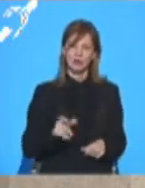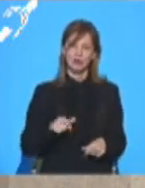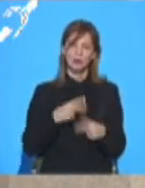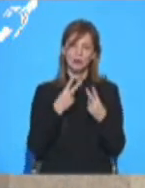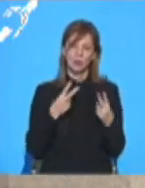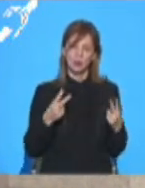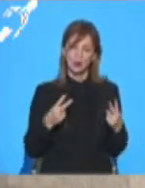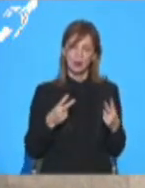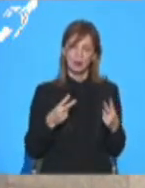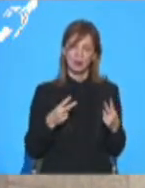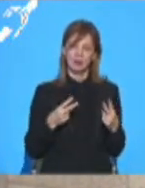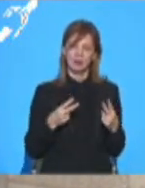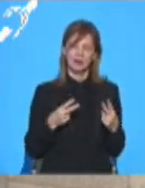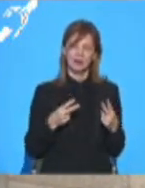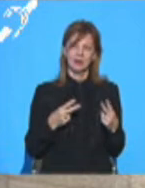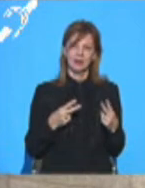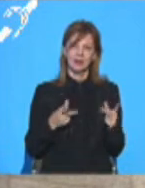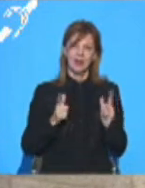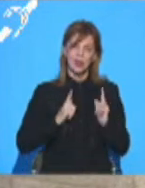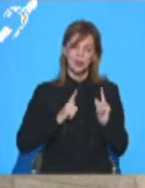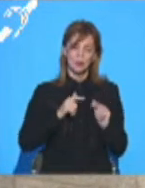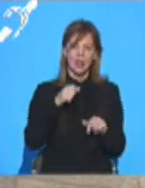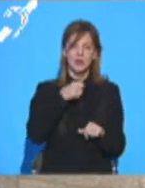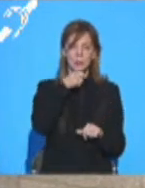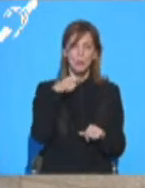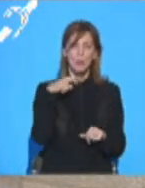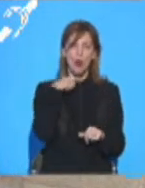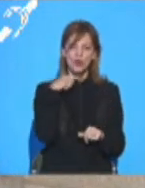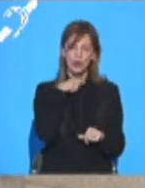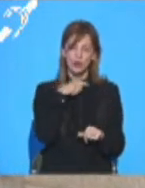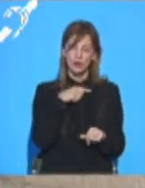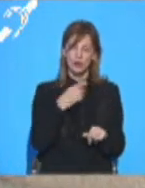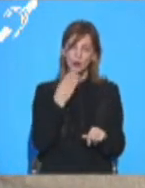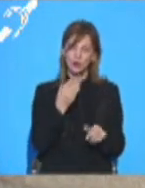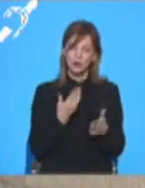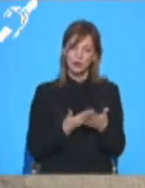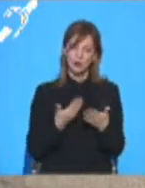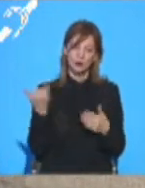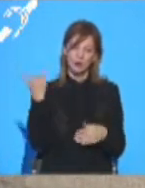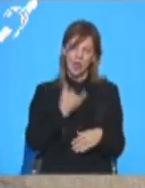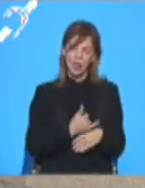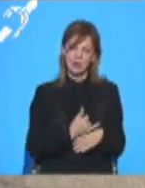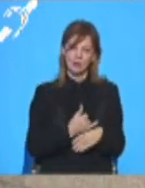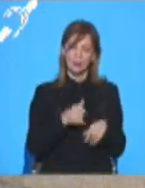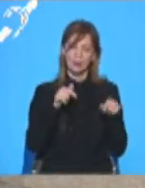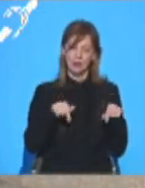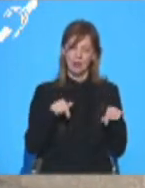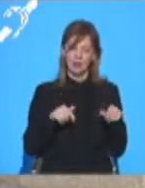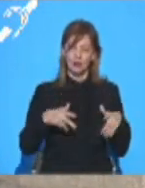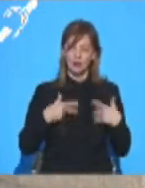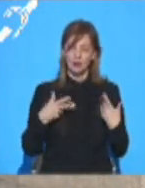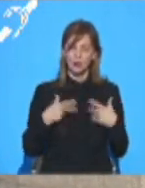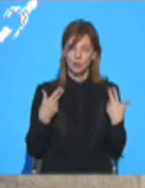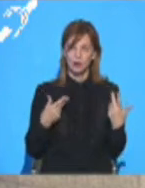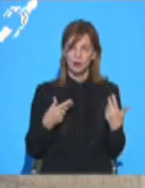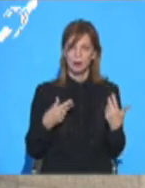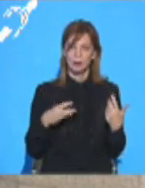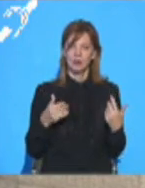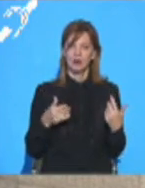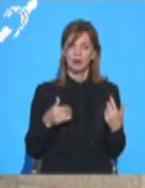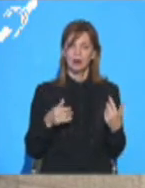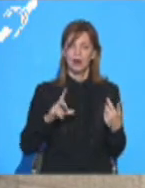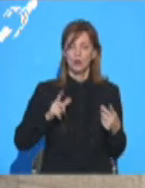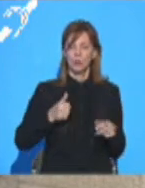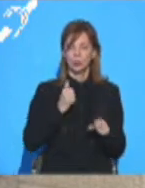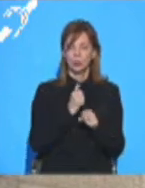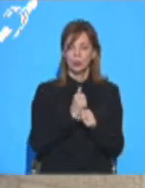importantul accesoriu Fășula de Moș Crăciun. Mulțumim foarte mult că ați venit într-un număr atât de mare. Ne bucurăm că au putut să